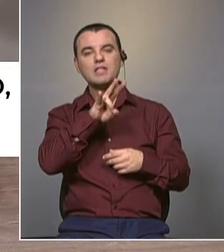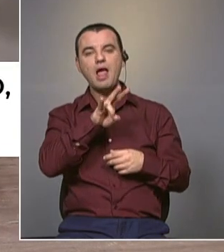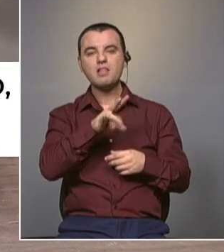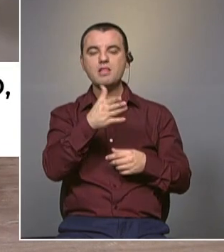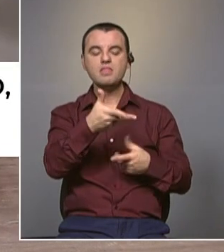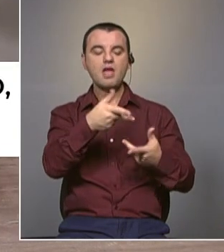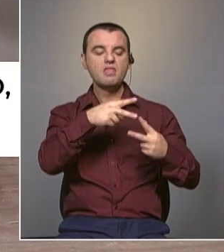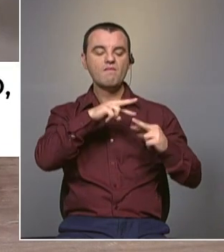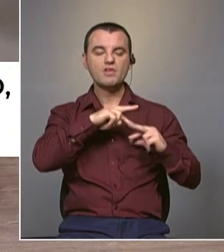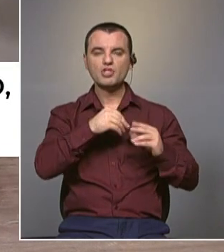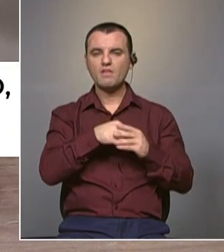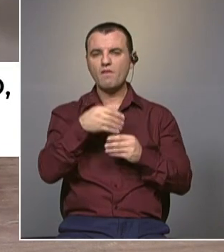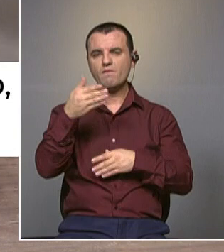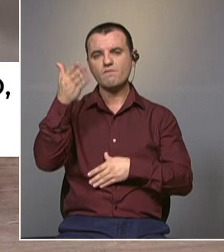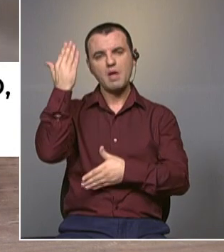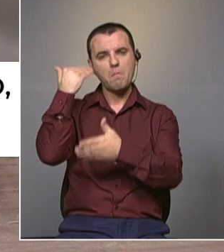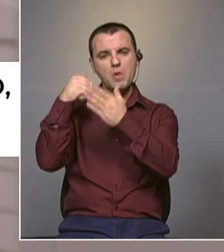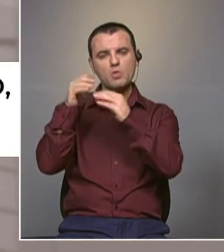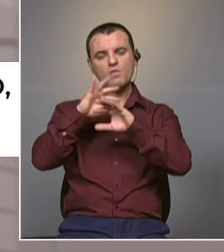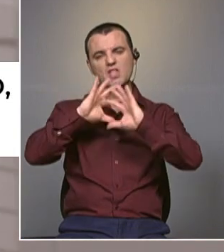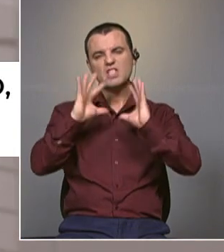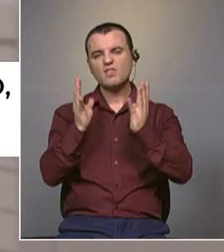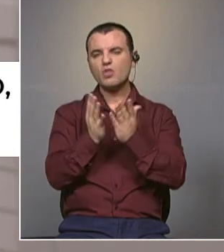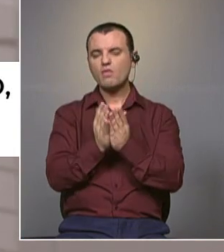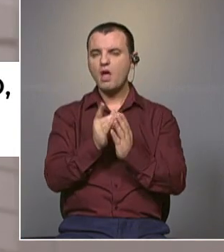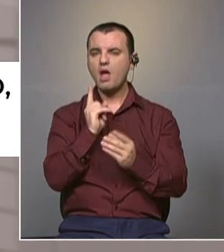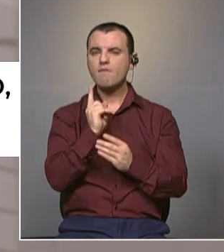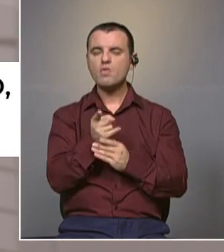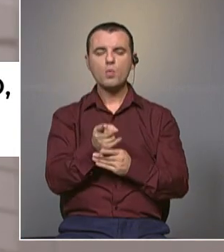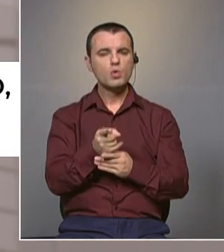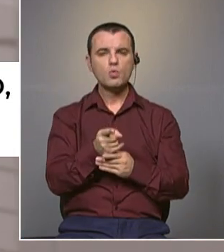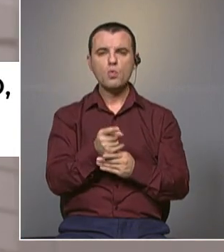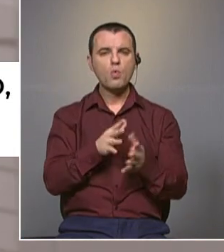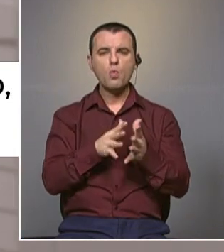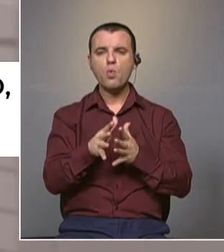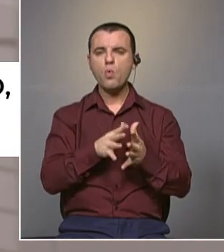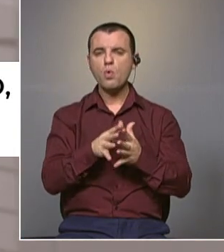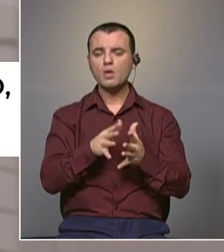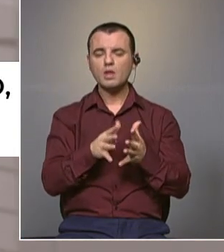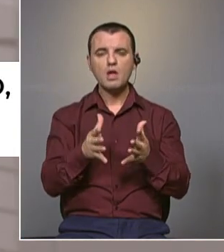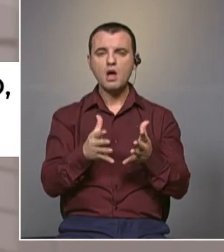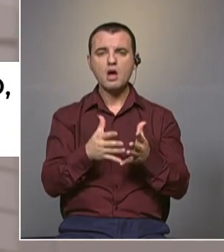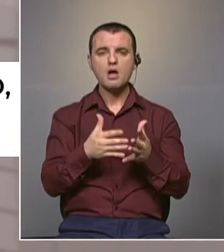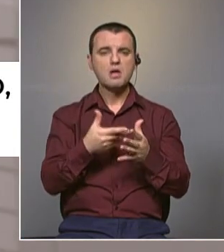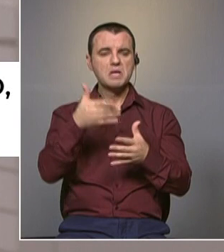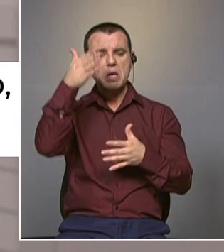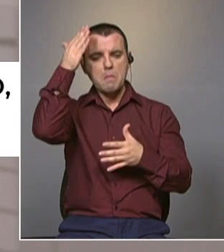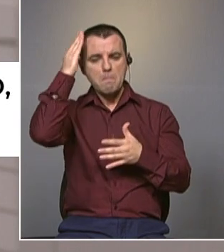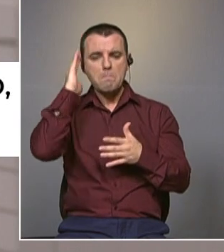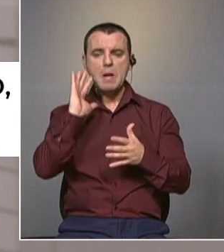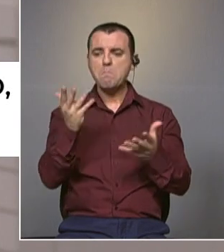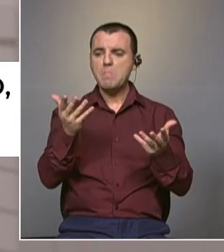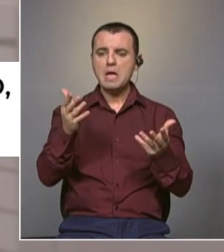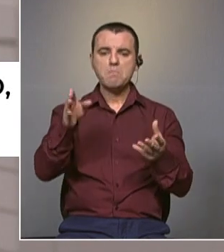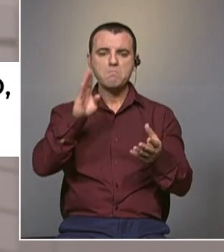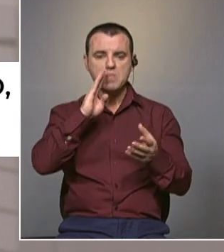в едни светове, в които хората са мама,